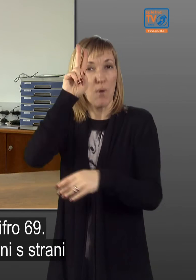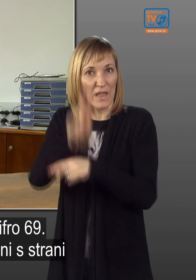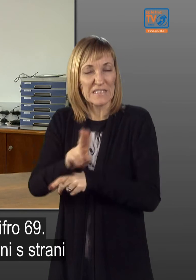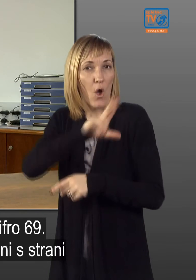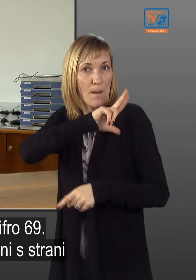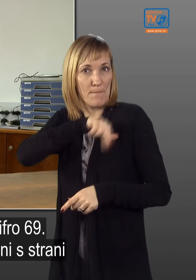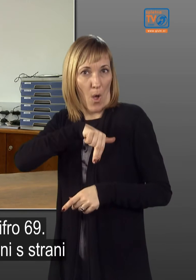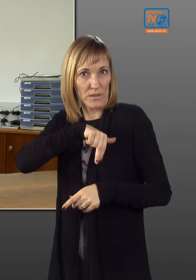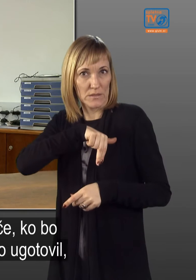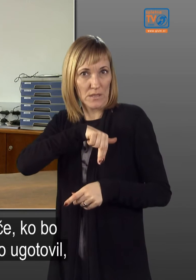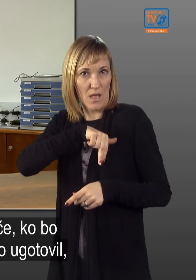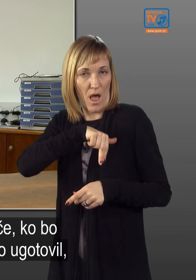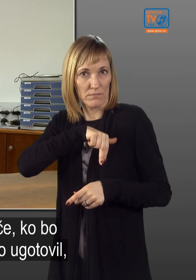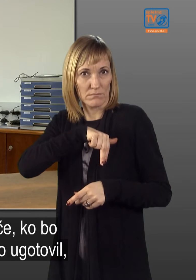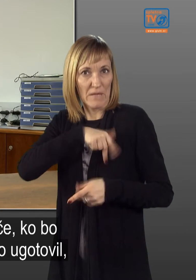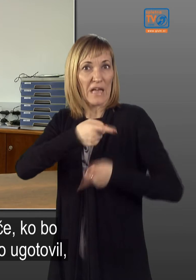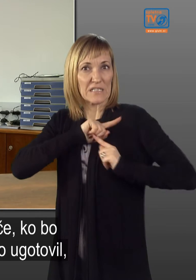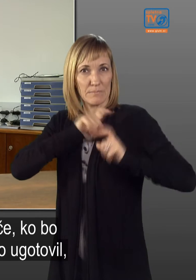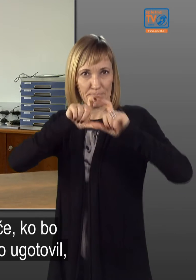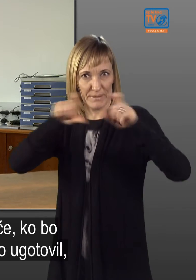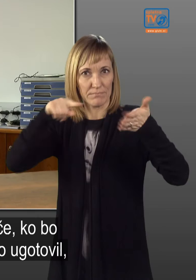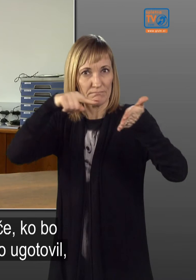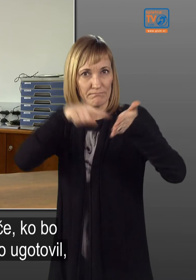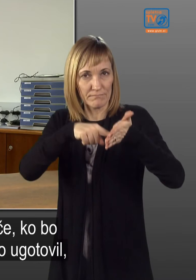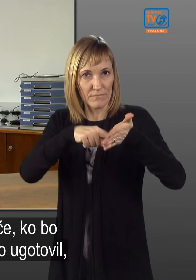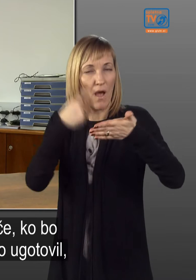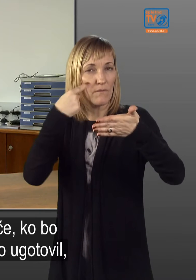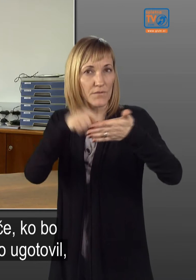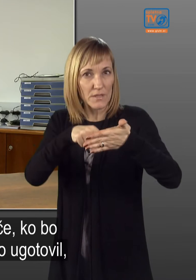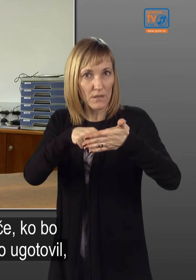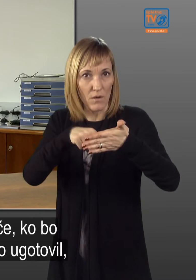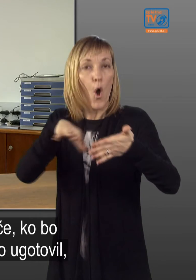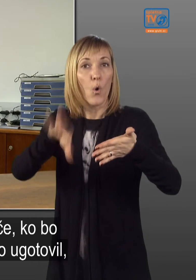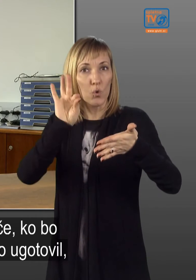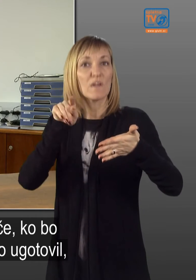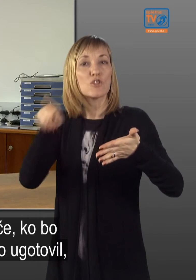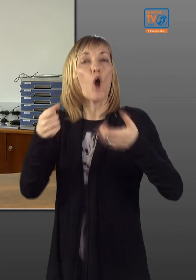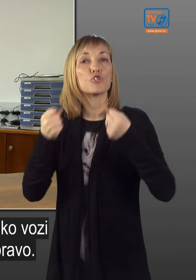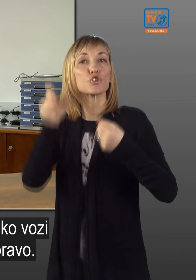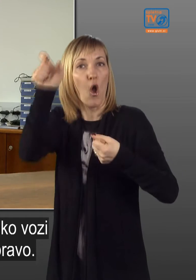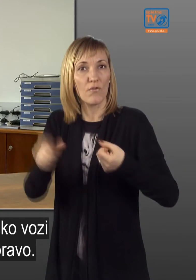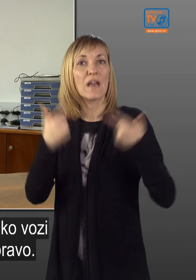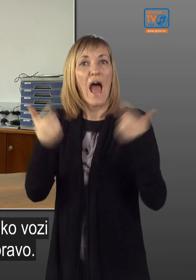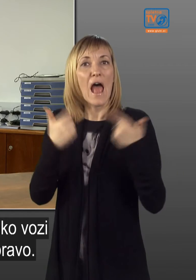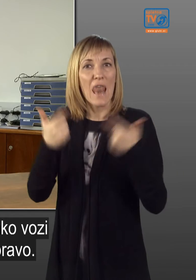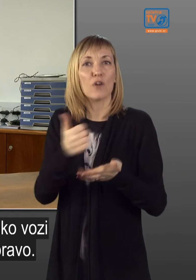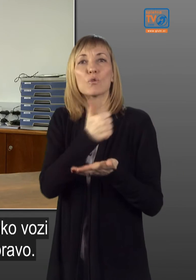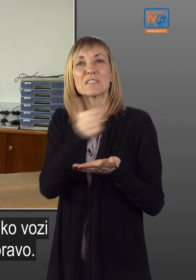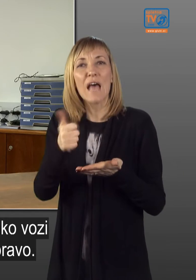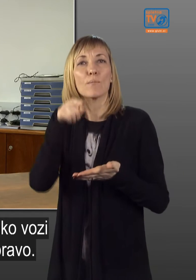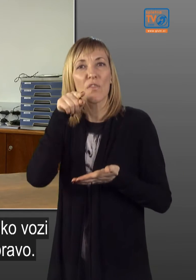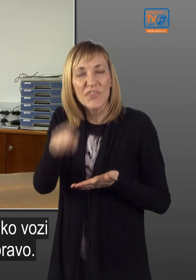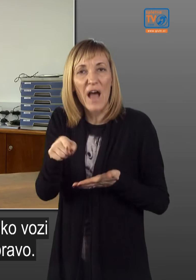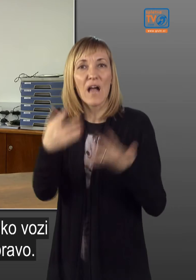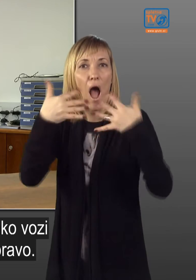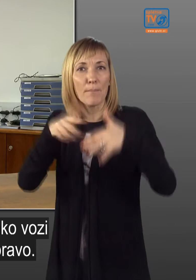ko bo nadzirani strani policije ali kakorkoli drugače, ko bo nadzornik to pogledal, bo ugotovil, da je to voznik, ki lahko